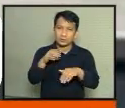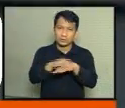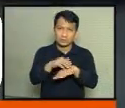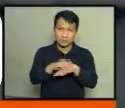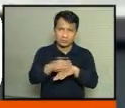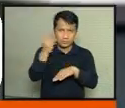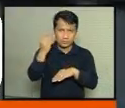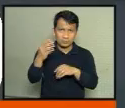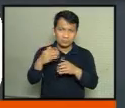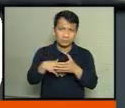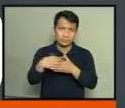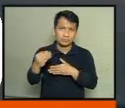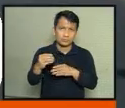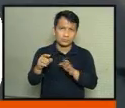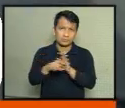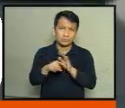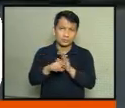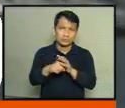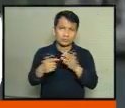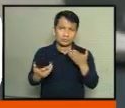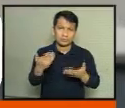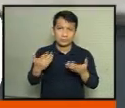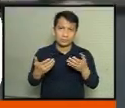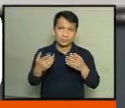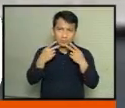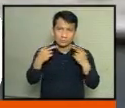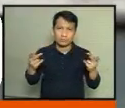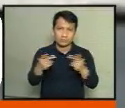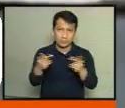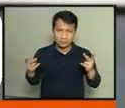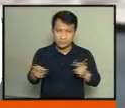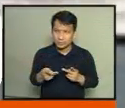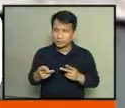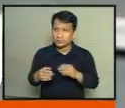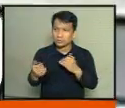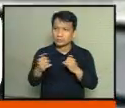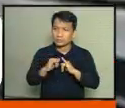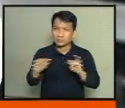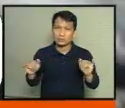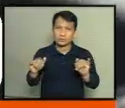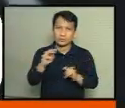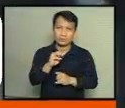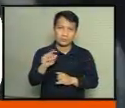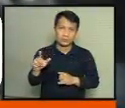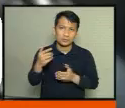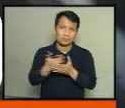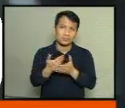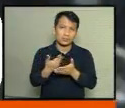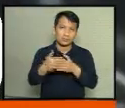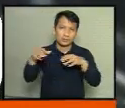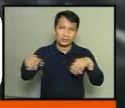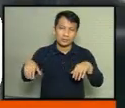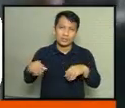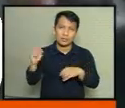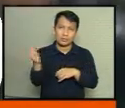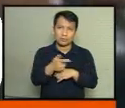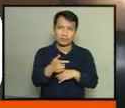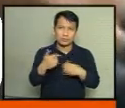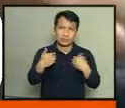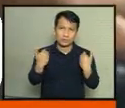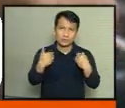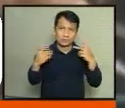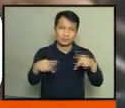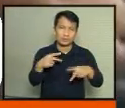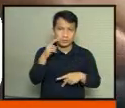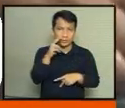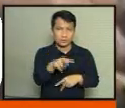pinapaalalahanan na bawal po muna kayong pumunta sa mga pampublikong lugar, kagaya po ng mall na malapit dito. Ang lahat po ng kabataan na amin